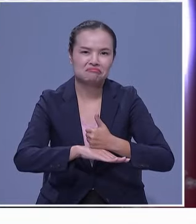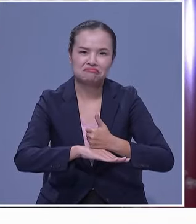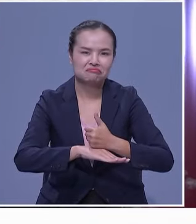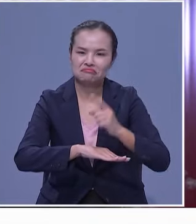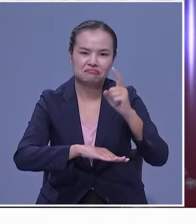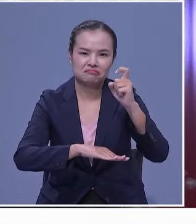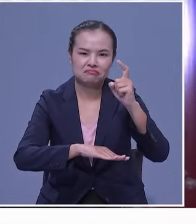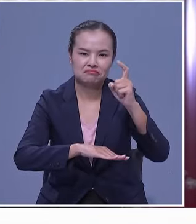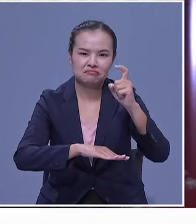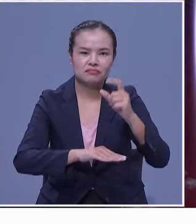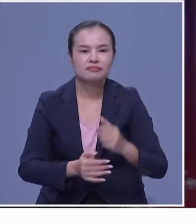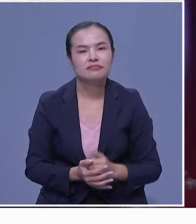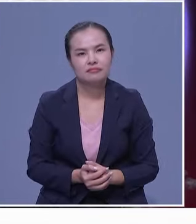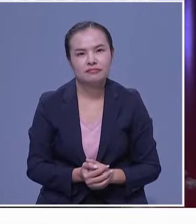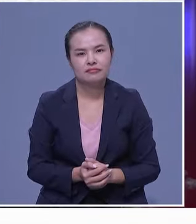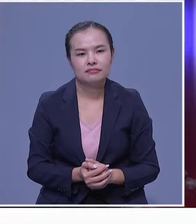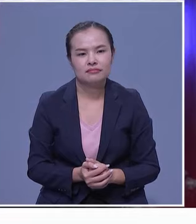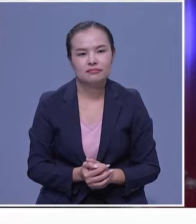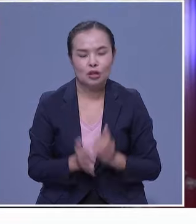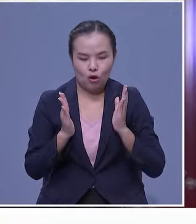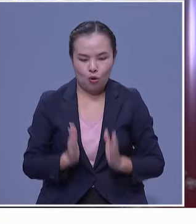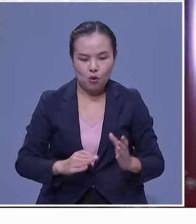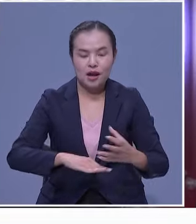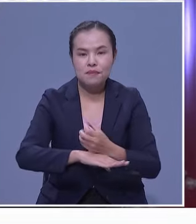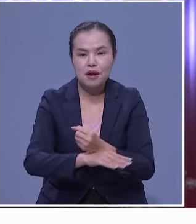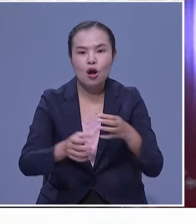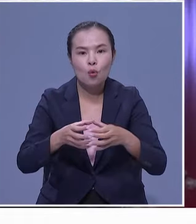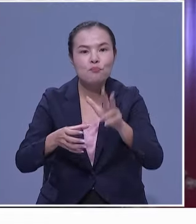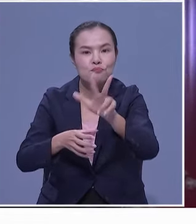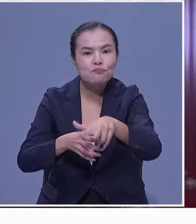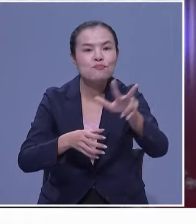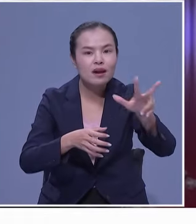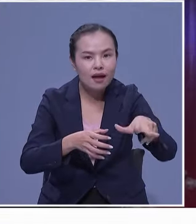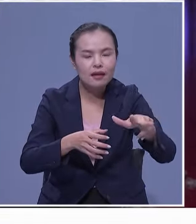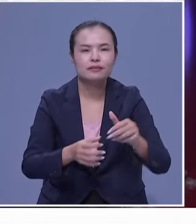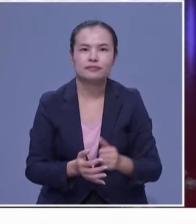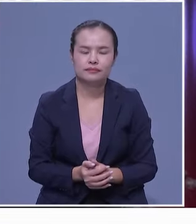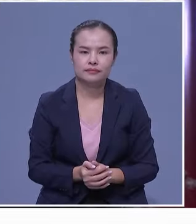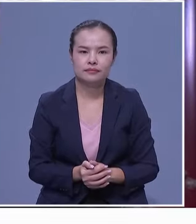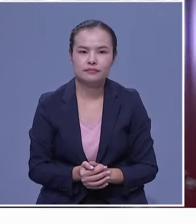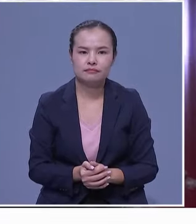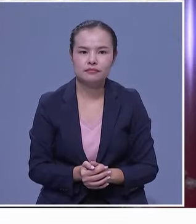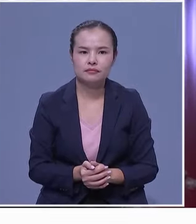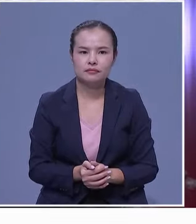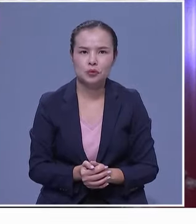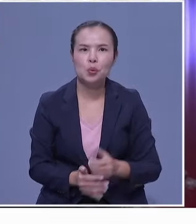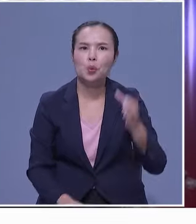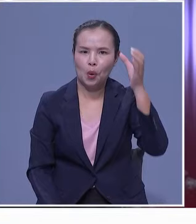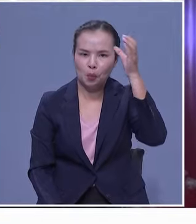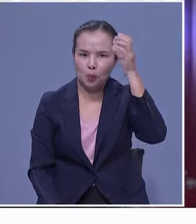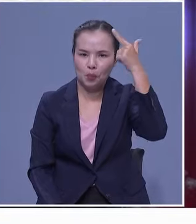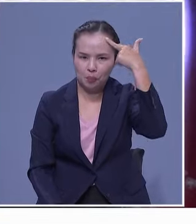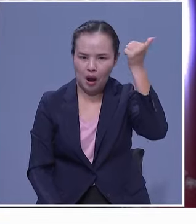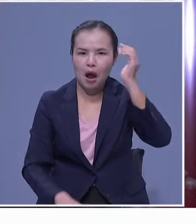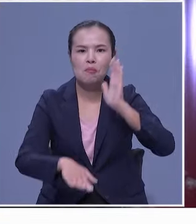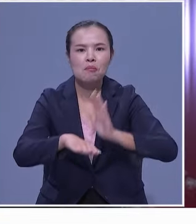พราะว่าคนนักการเมืองในพรรคเพื่อไทยหลายคนนะครับมีความรู้ความสามารถเนี่ยมากกว่